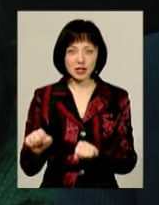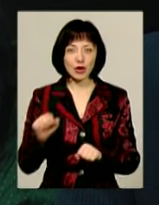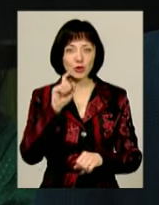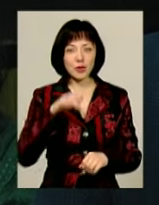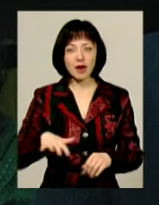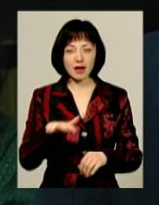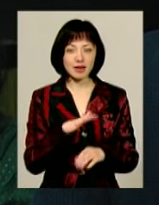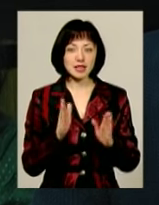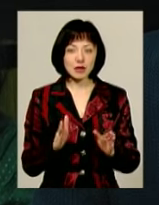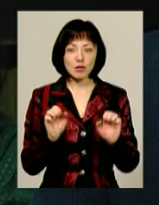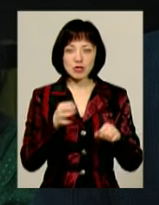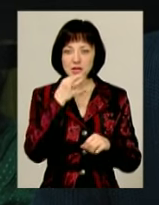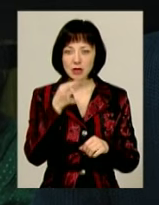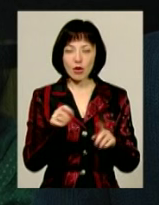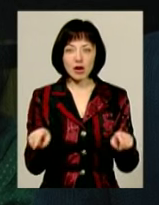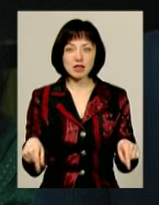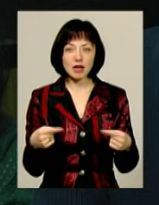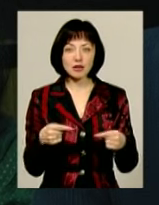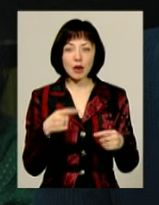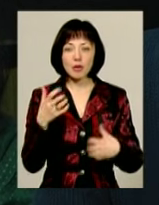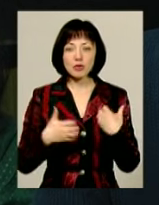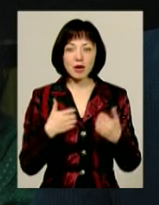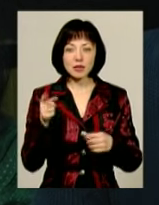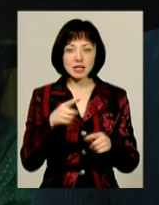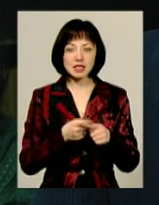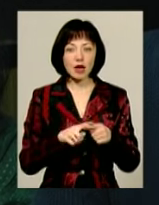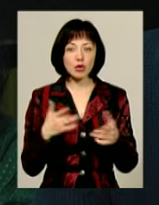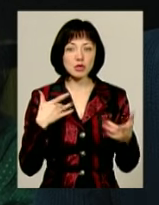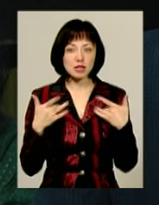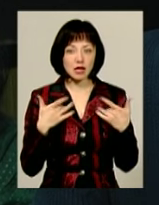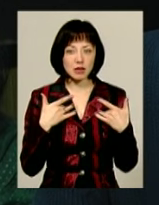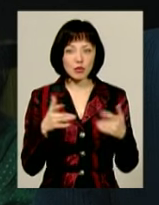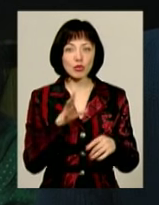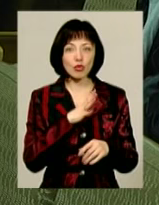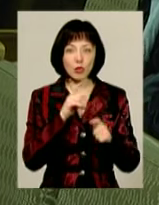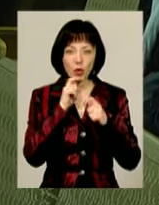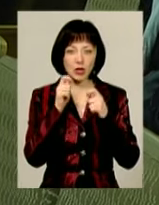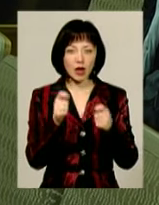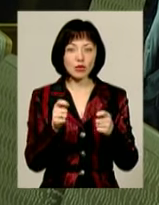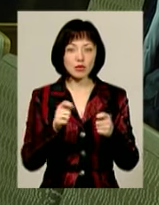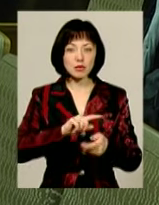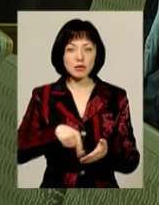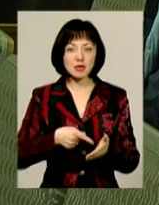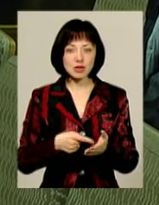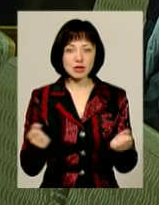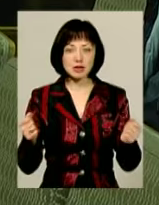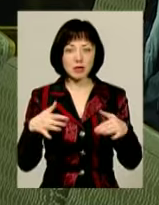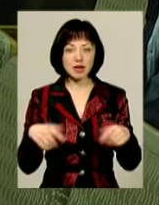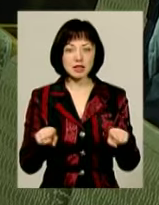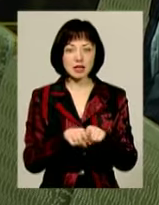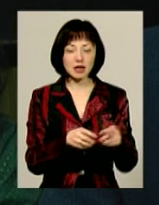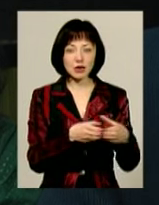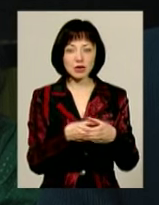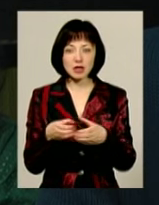і не тільки. Можна сказати, що організатори подбали про те, щоб цей концерт був подарунком місту зібрати такі